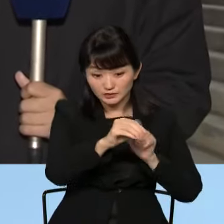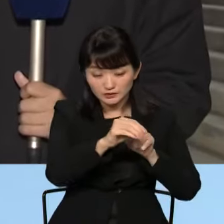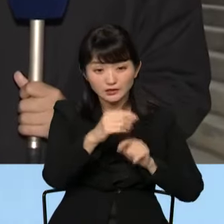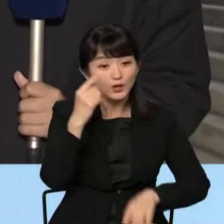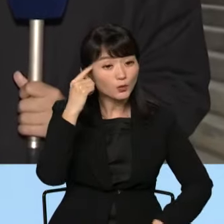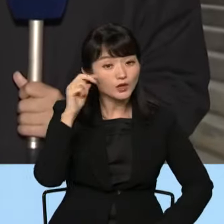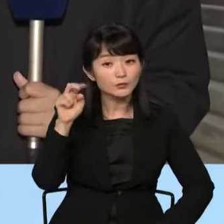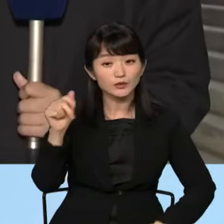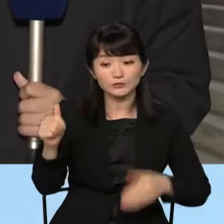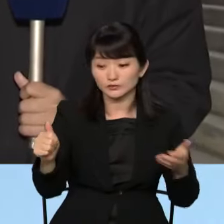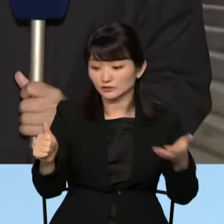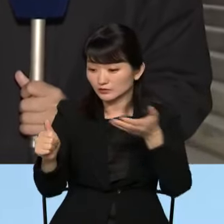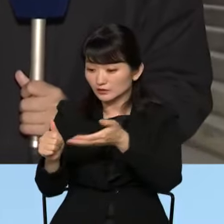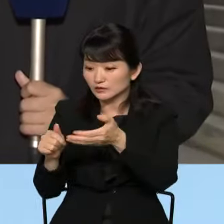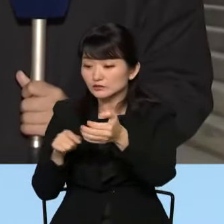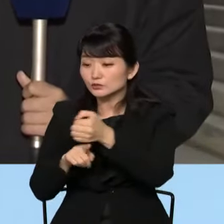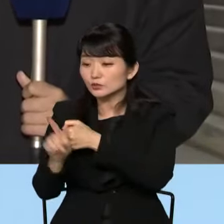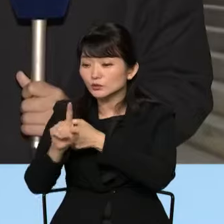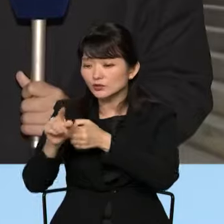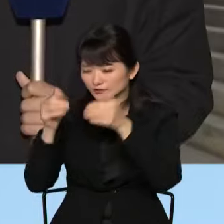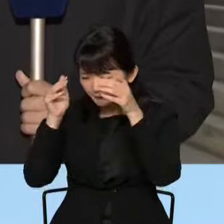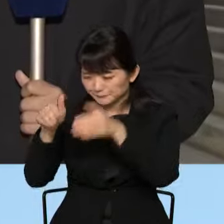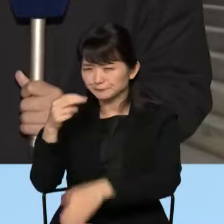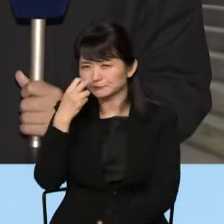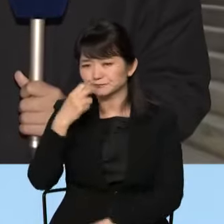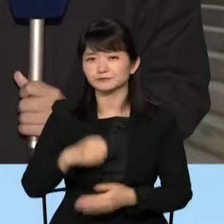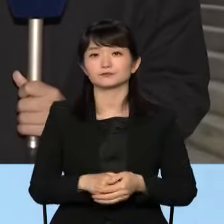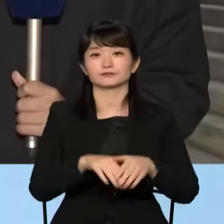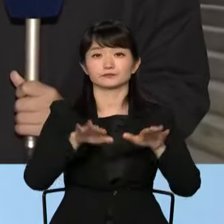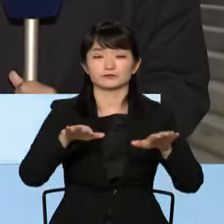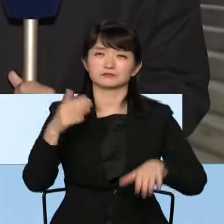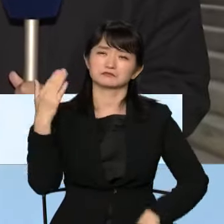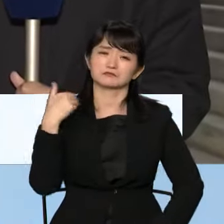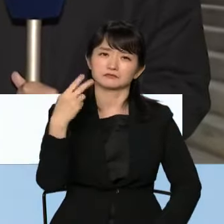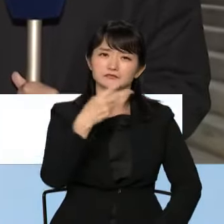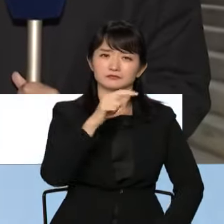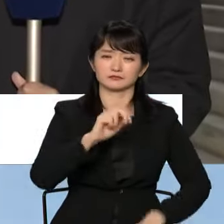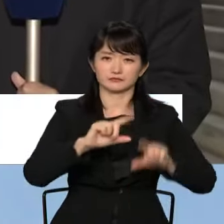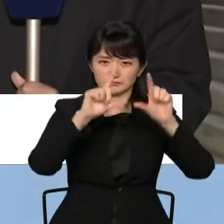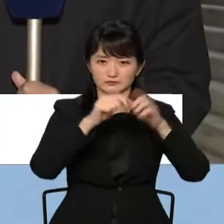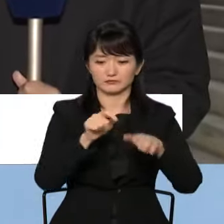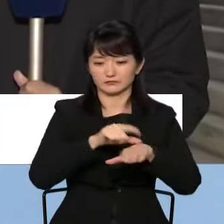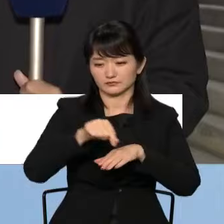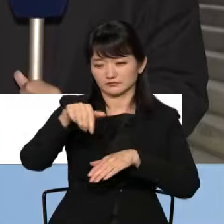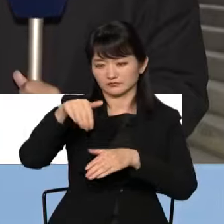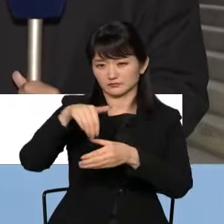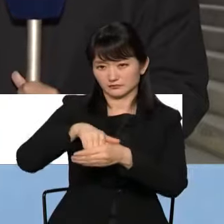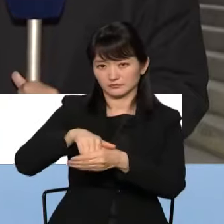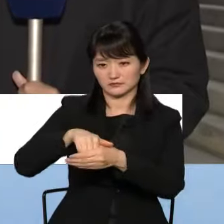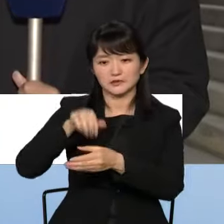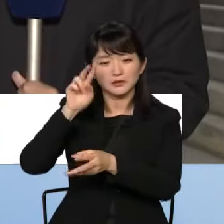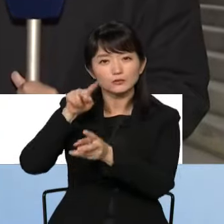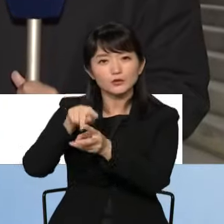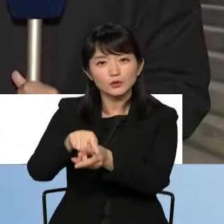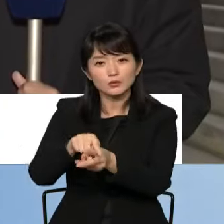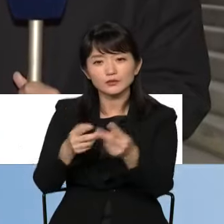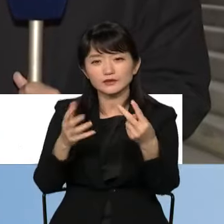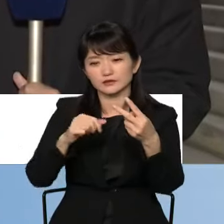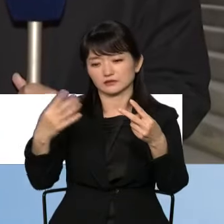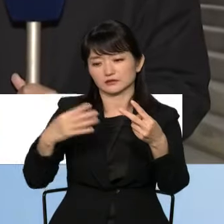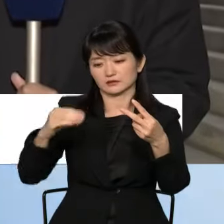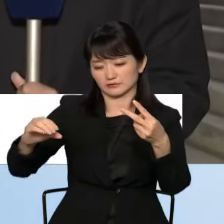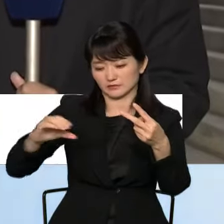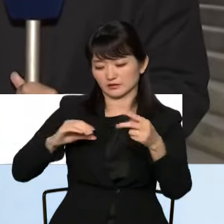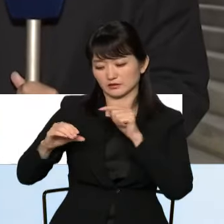왜명 씨에게 건너갔는지 집중 조사했고요. 오늘은 지난 2022년 지방선거 예비 후보자들로부터 2억 4천만